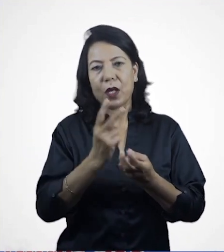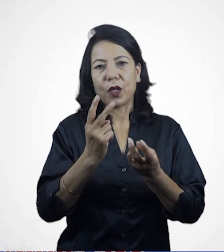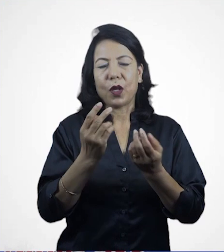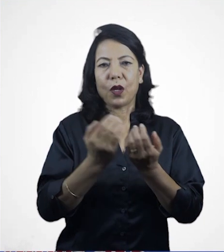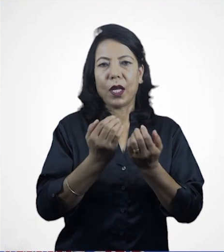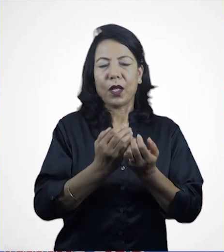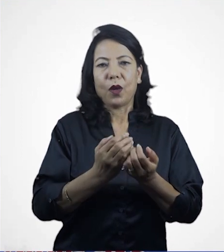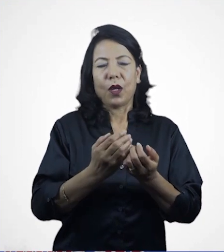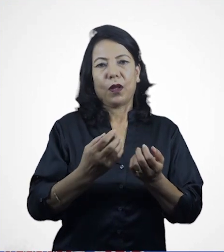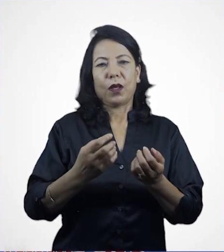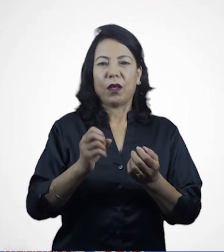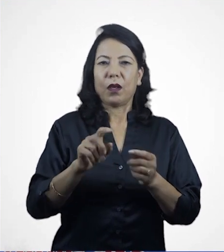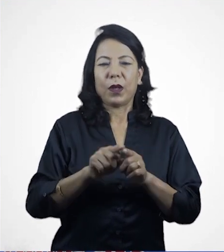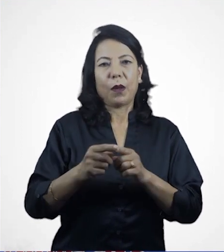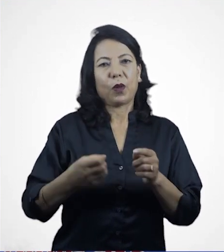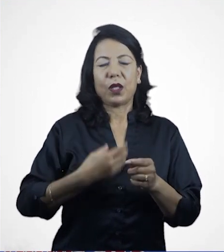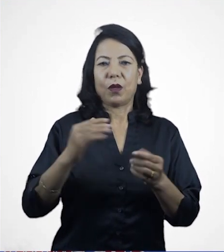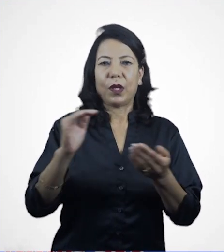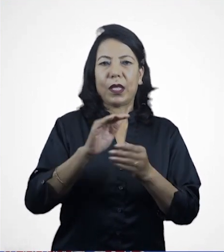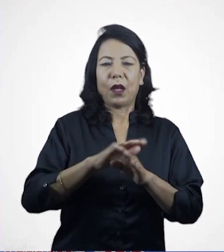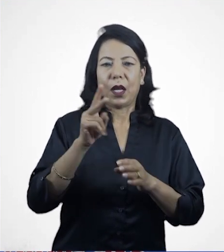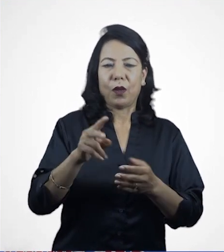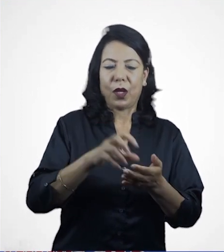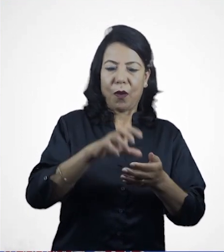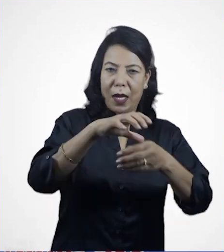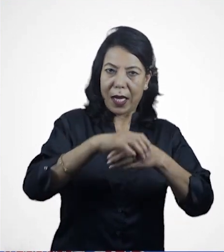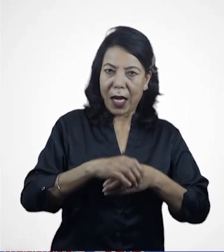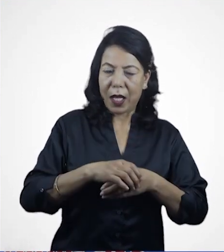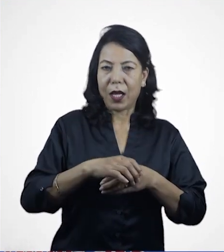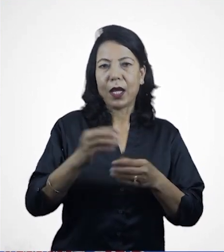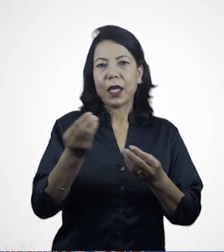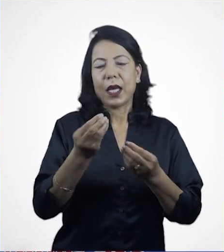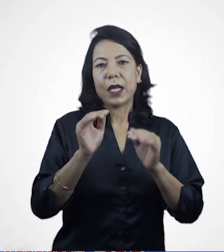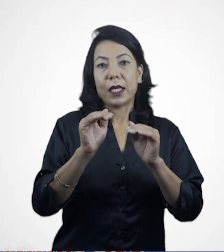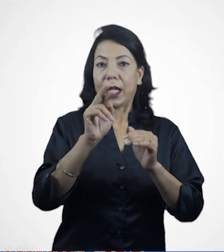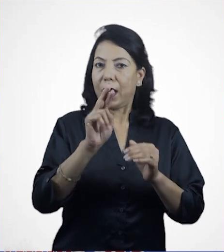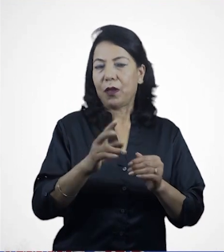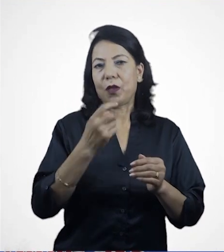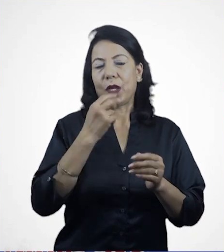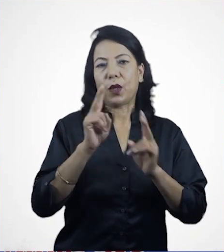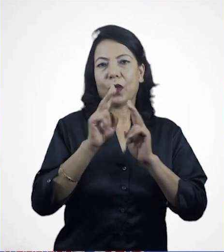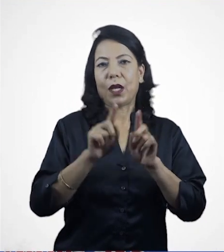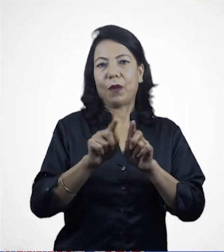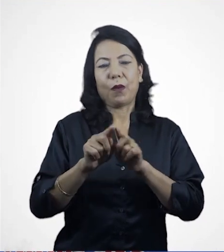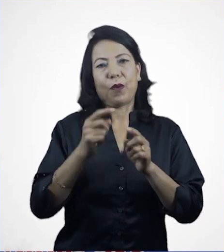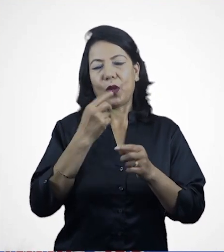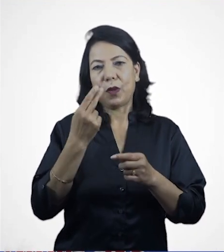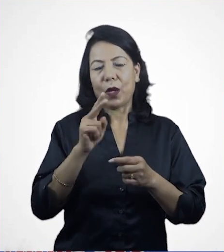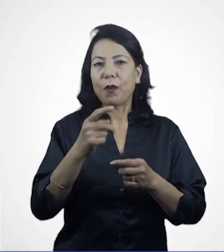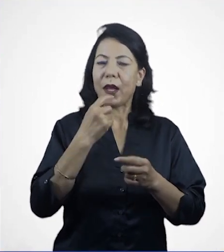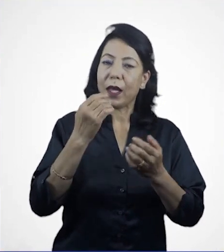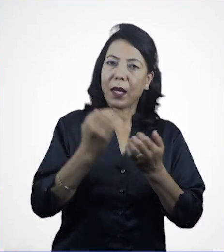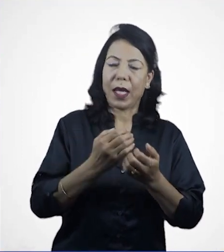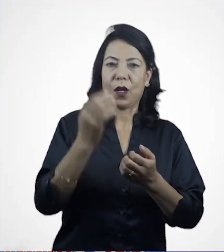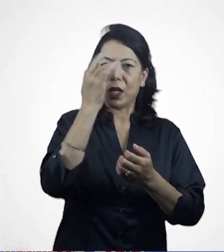बौनें खूले आमरे अपर किरो और खरोशा शेकरी राश देंपी, अब वदावदं काहर